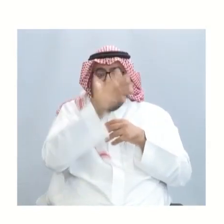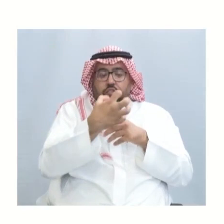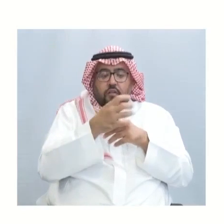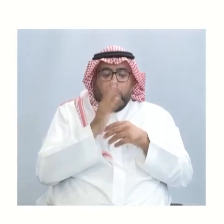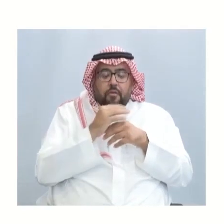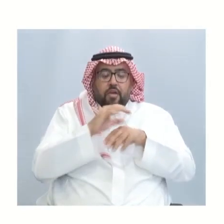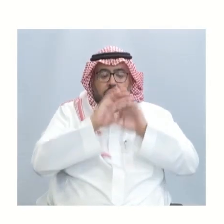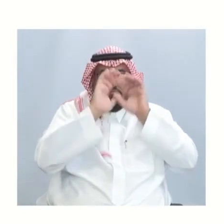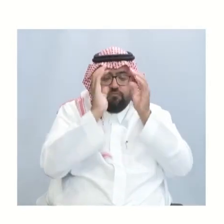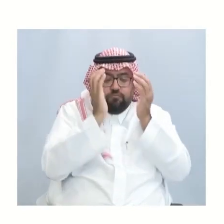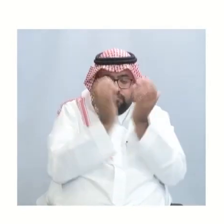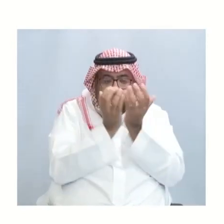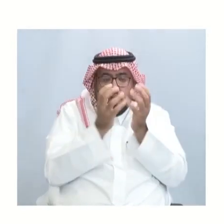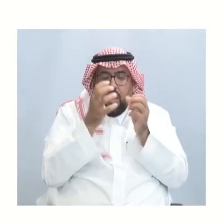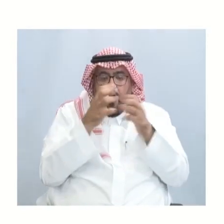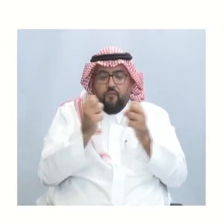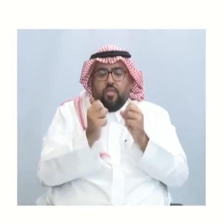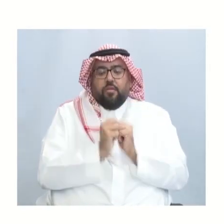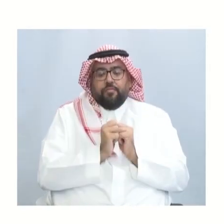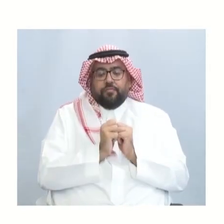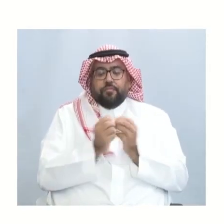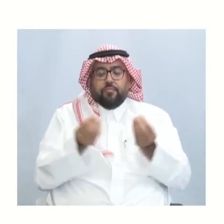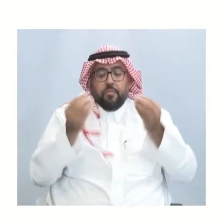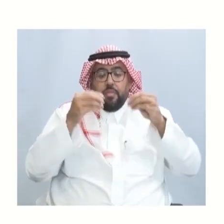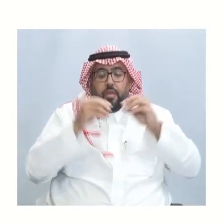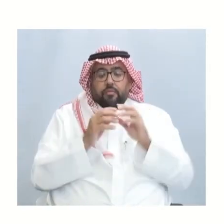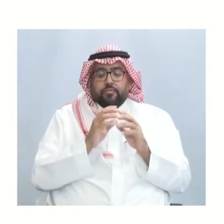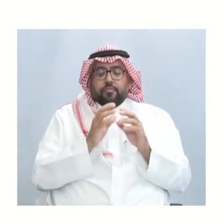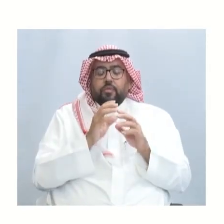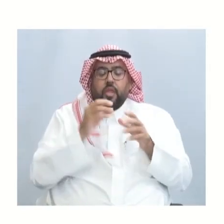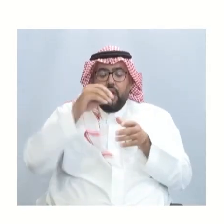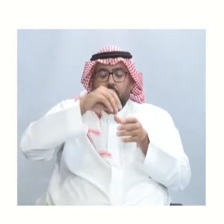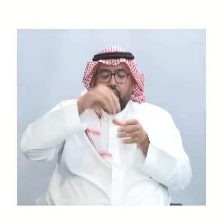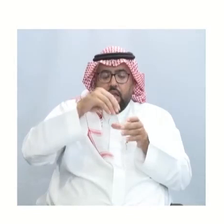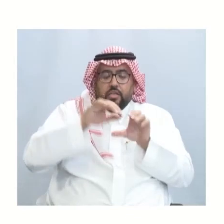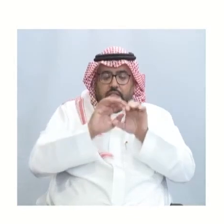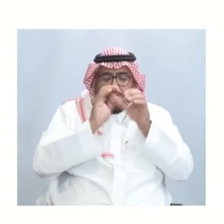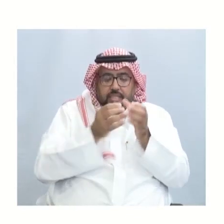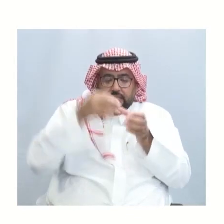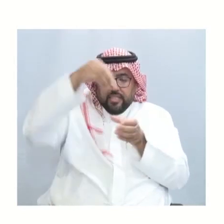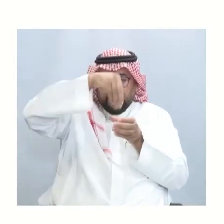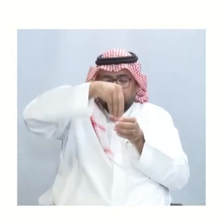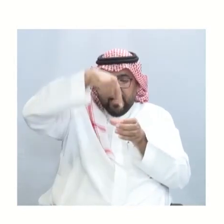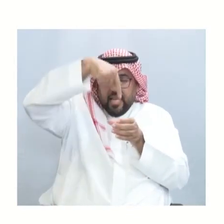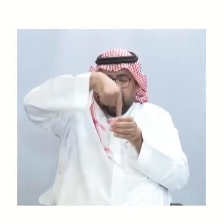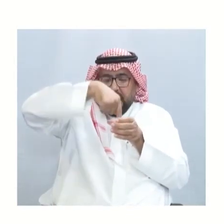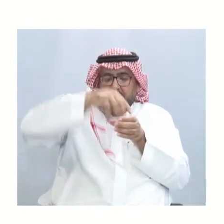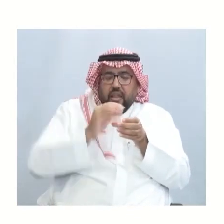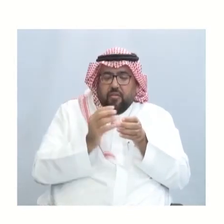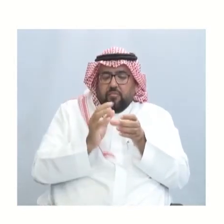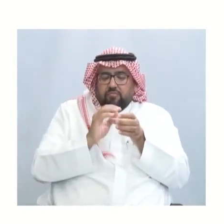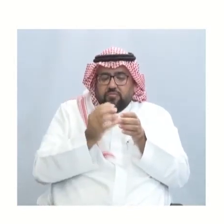المنيون وهو غشاء مملوء بسائل يحيط بالجنين وله دور هام في حمايه الجنين خلال